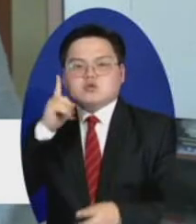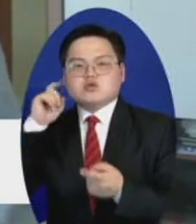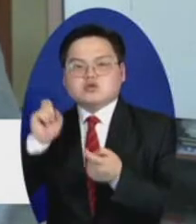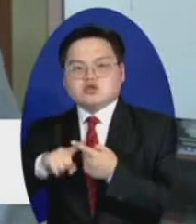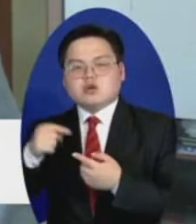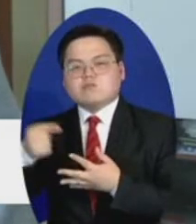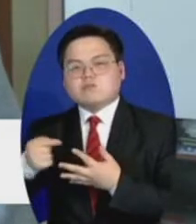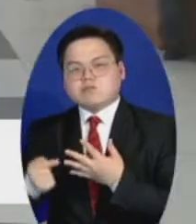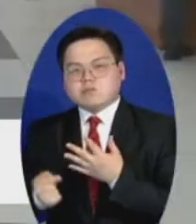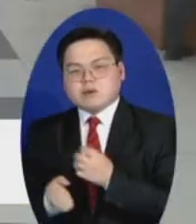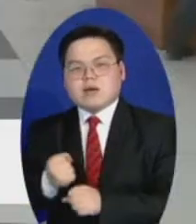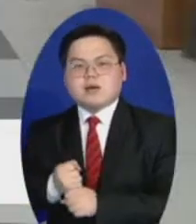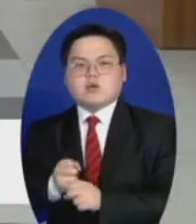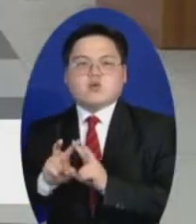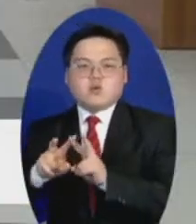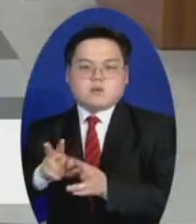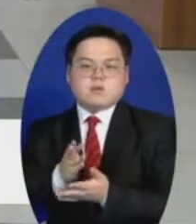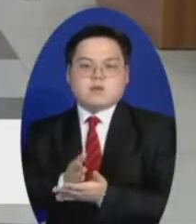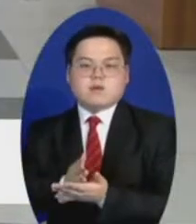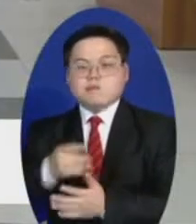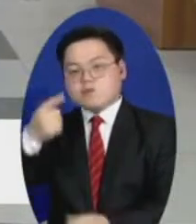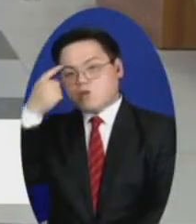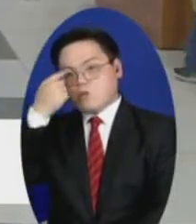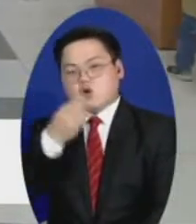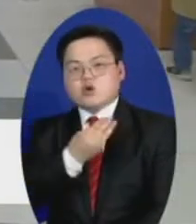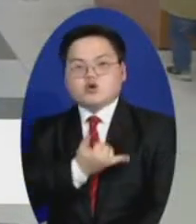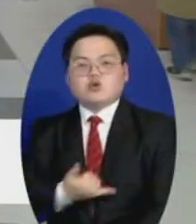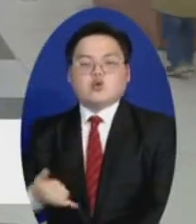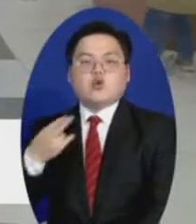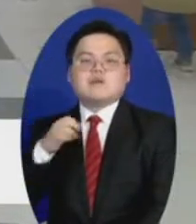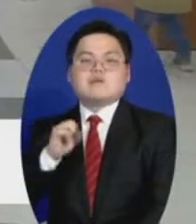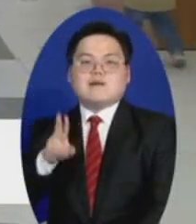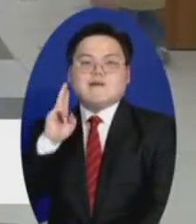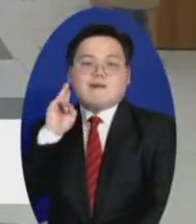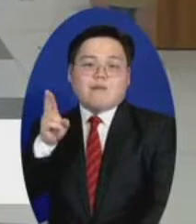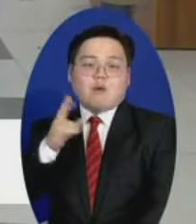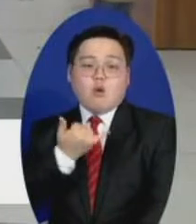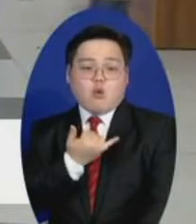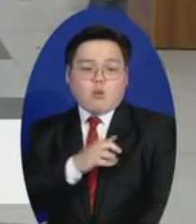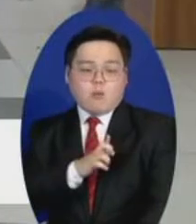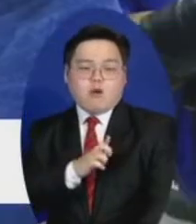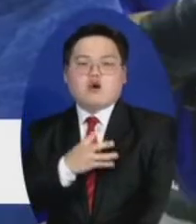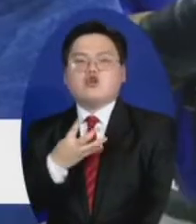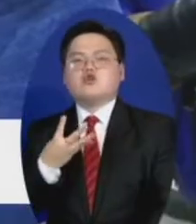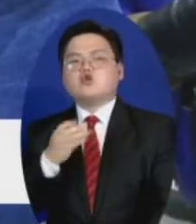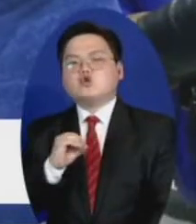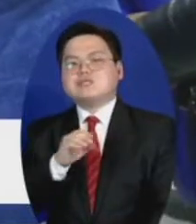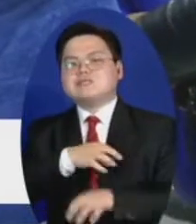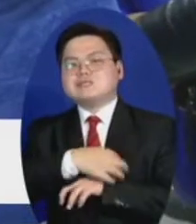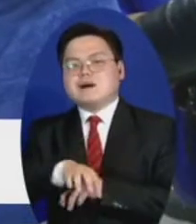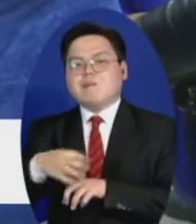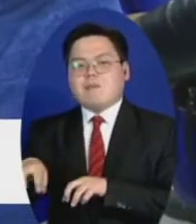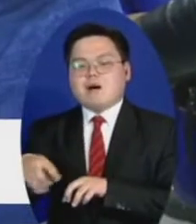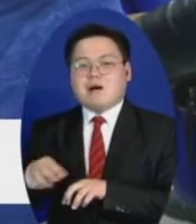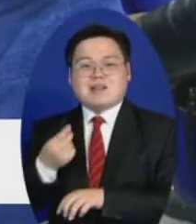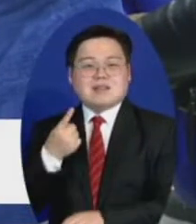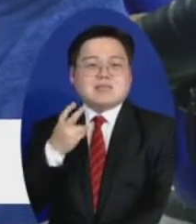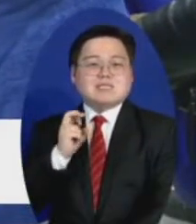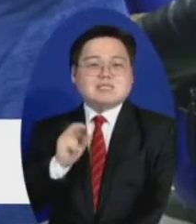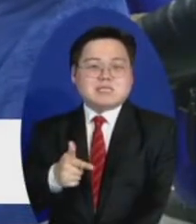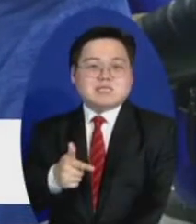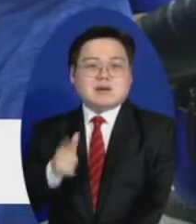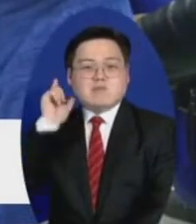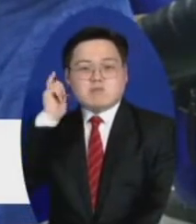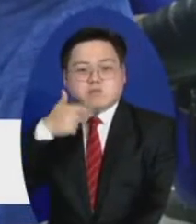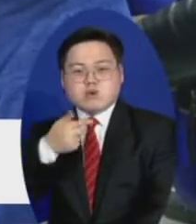ийм зорилтыг дэвшүүлээд ажиллаж байна. Монгол шуудан компани гэхэд Улаанбаатар хотод 40 орчим салбартай. Нэг цэгийн үйлчлэгийг операторын